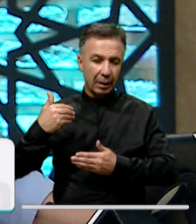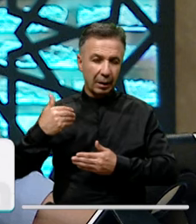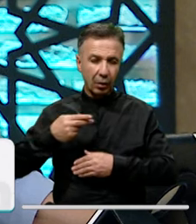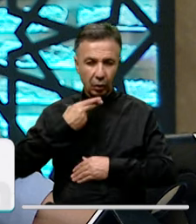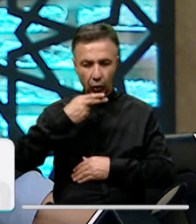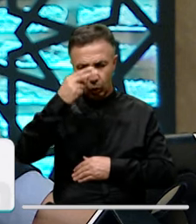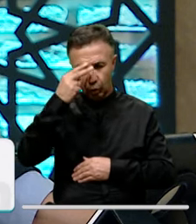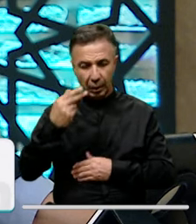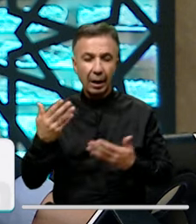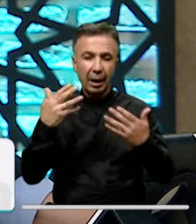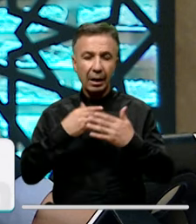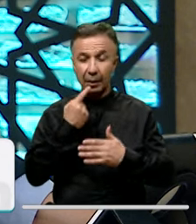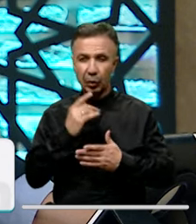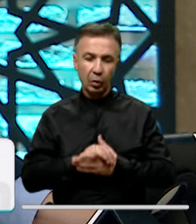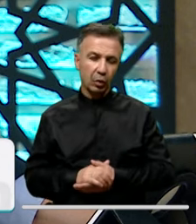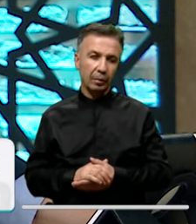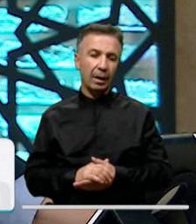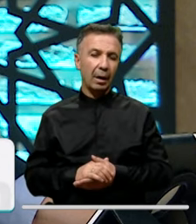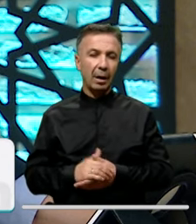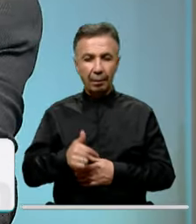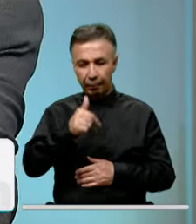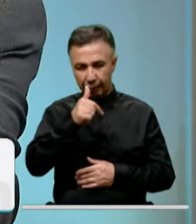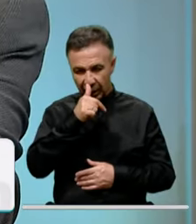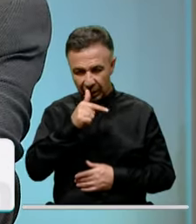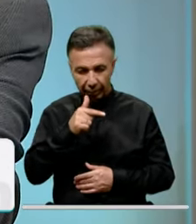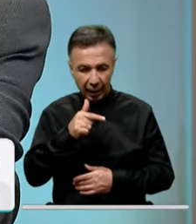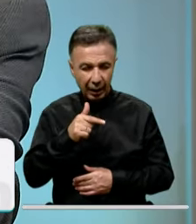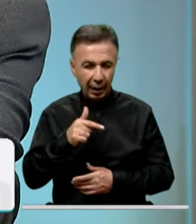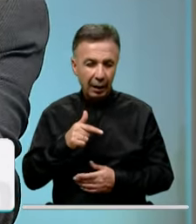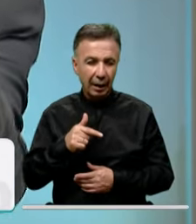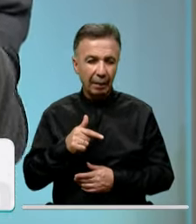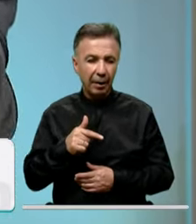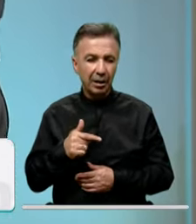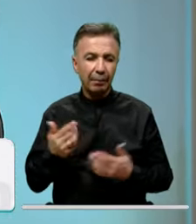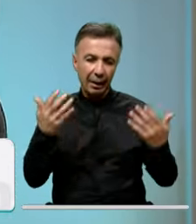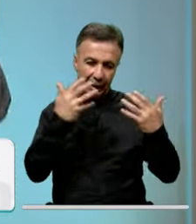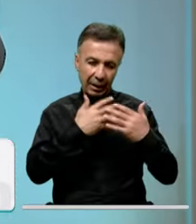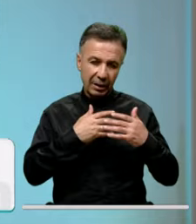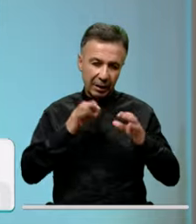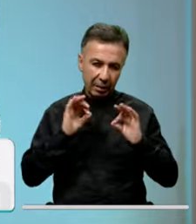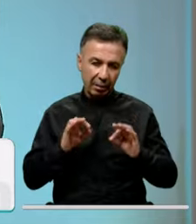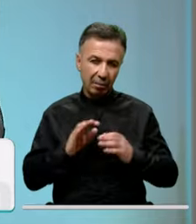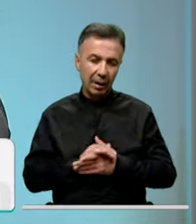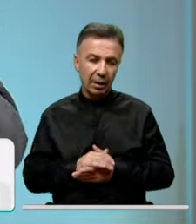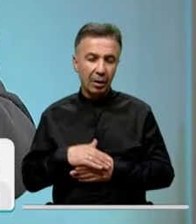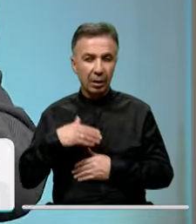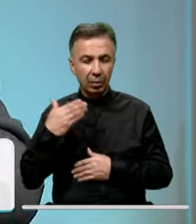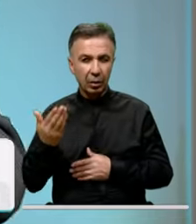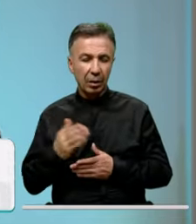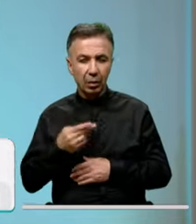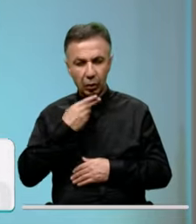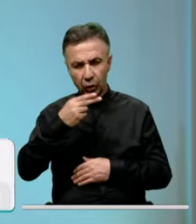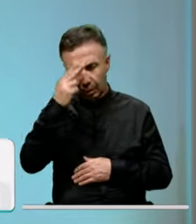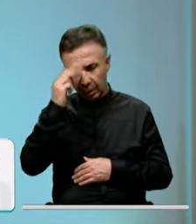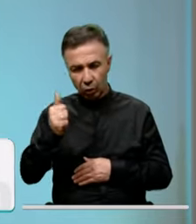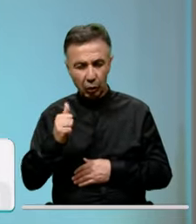akşamı diyoruz değil mi? Aynen. Yani Cuma günü önce gecesi başlar, sonra gündüzü. Ertesi gün, yani Cuma